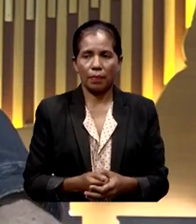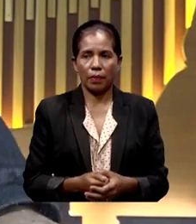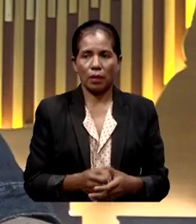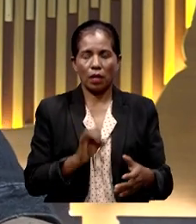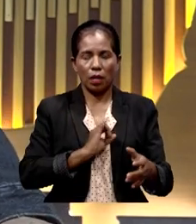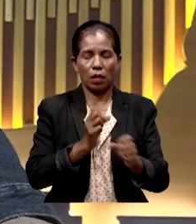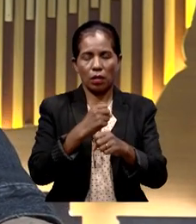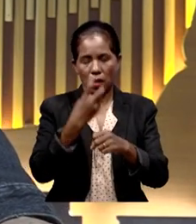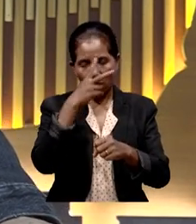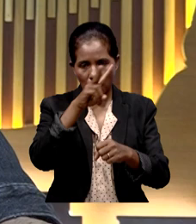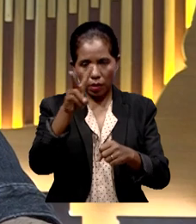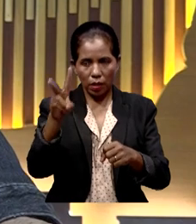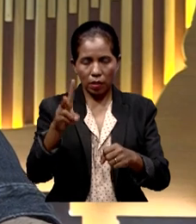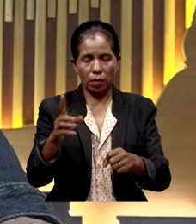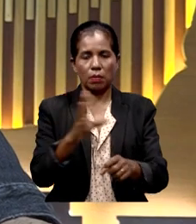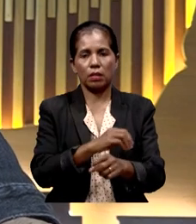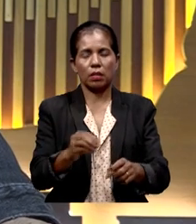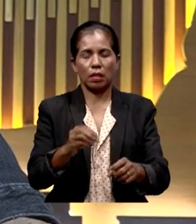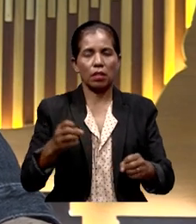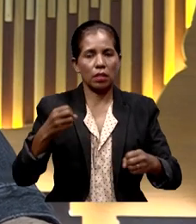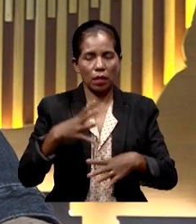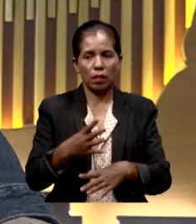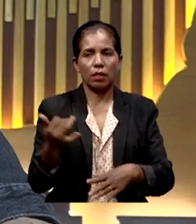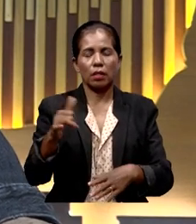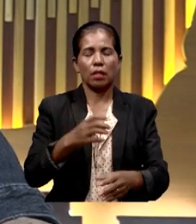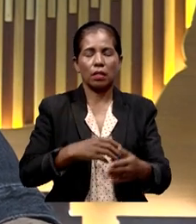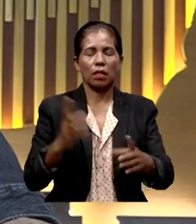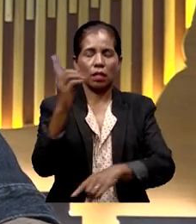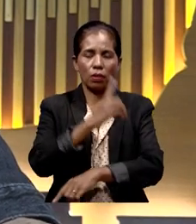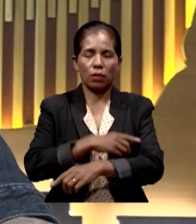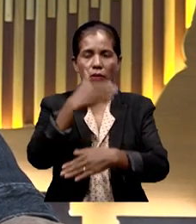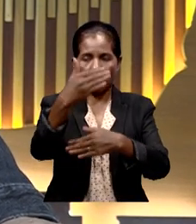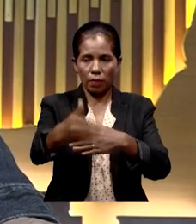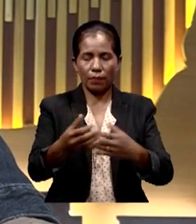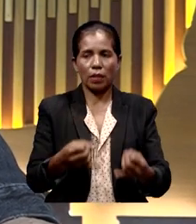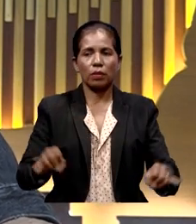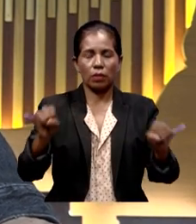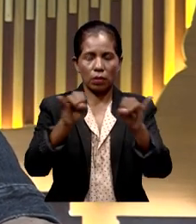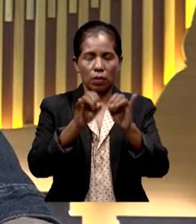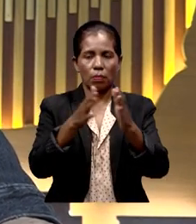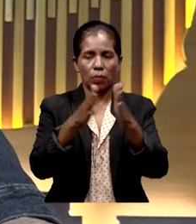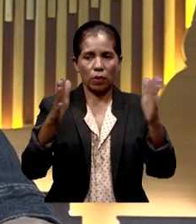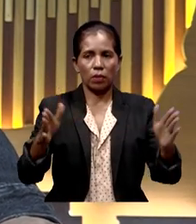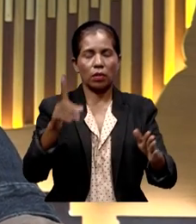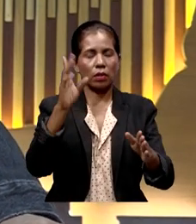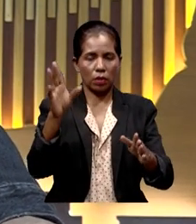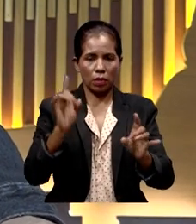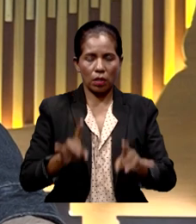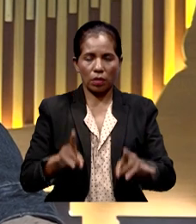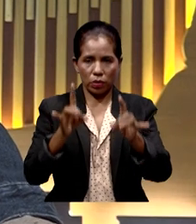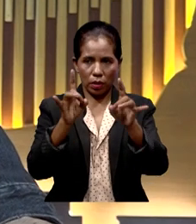ralo, situação para Nacdó, qualquer. Dia seguinte, a instituição botou na Austrália,